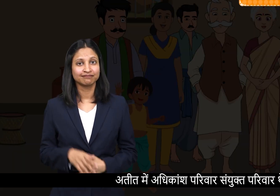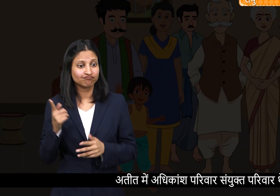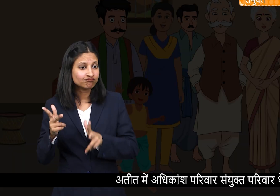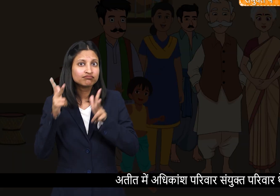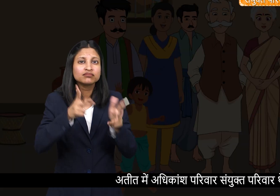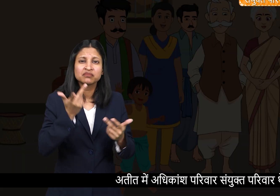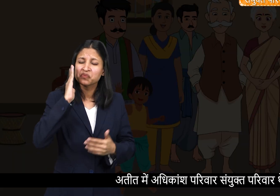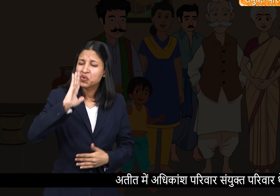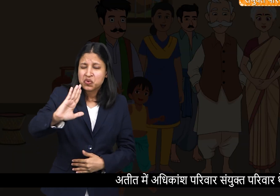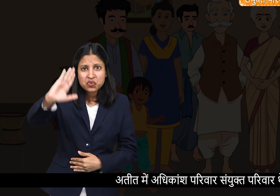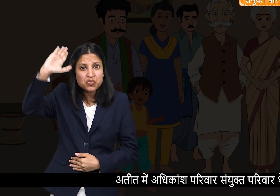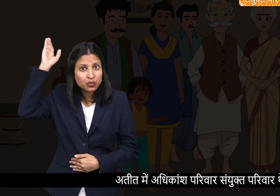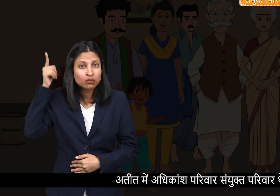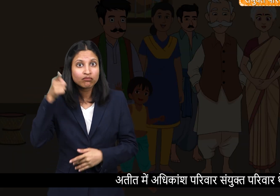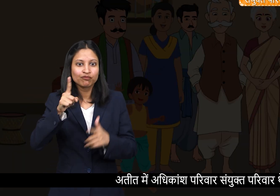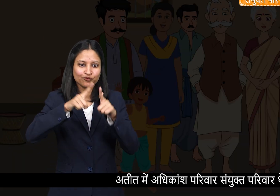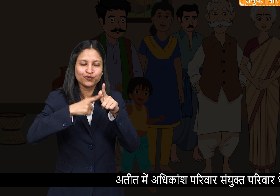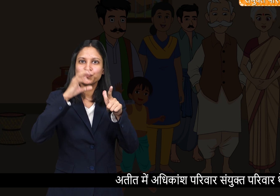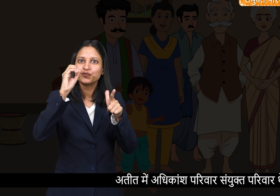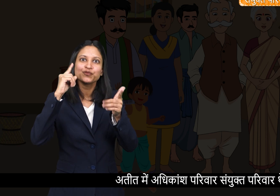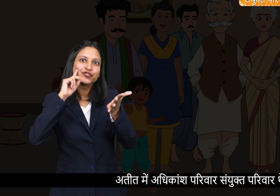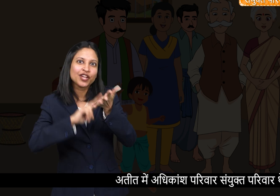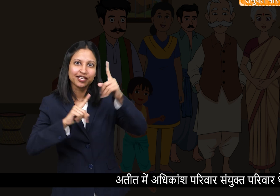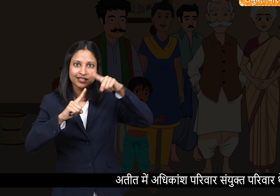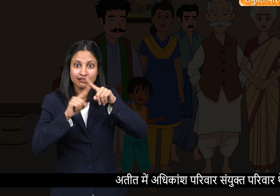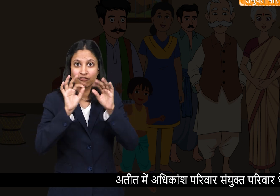अतीत में अधिकांश परिवार संयुक्त परिवार थे।